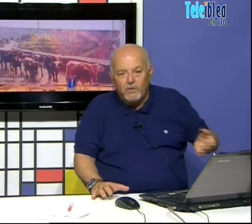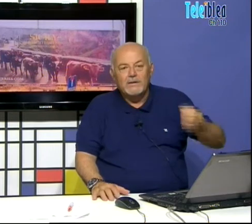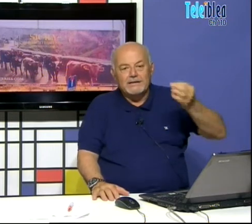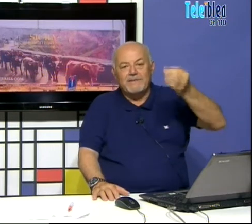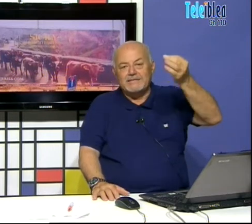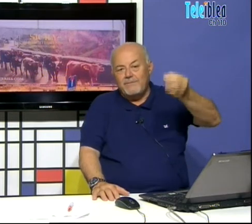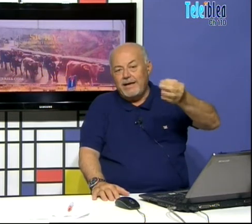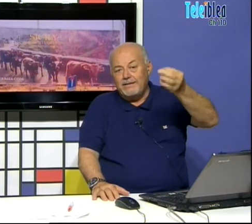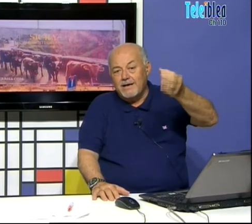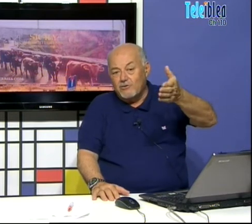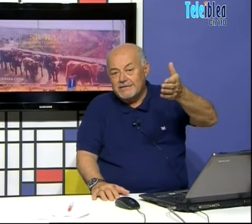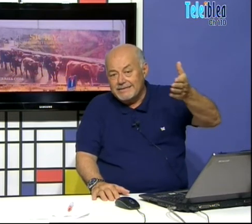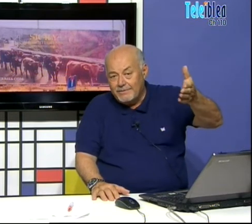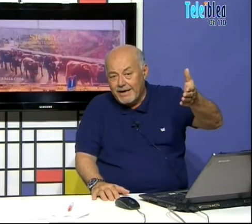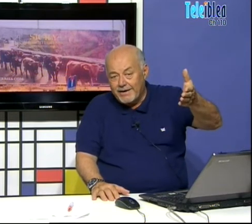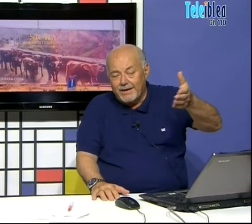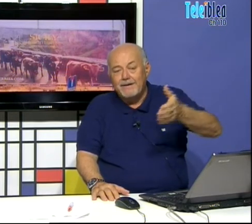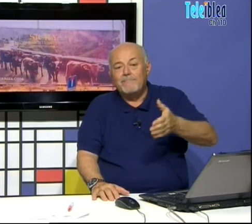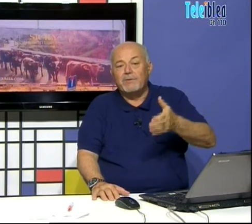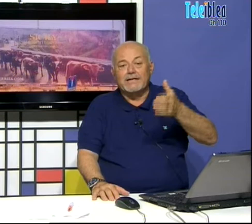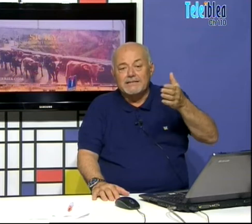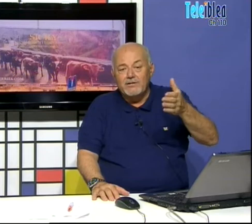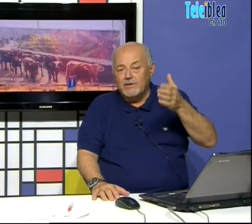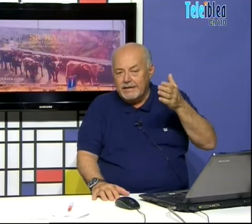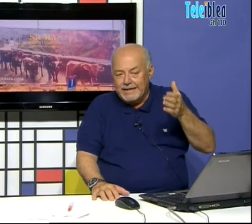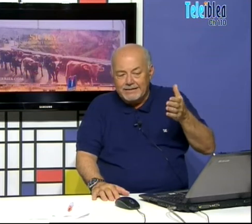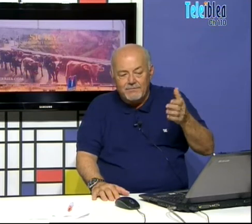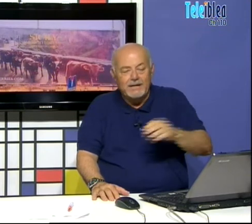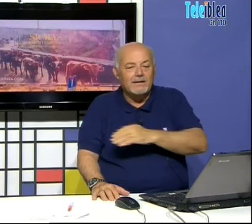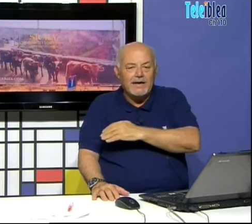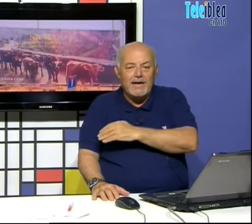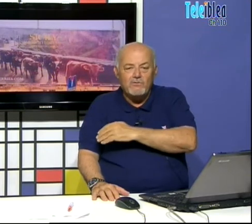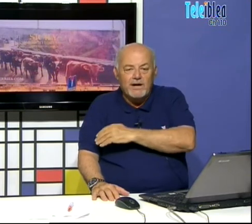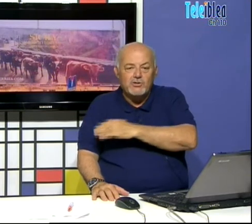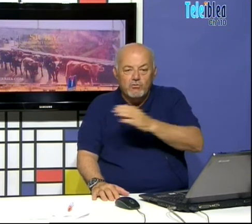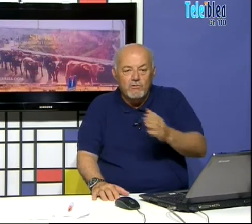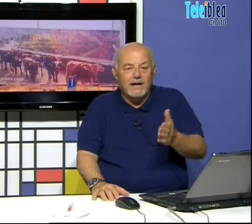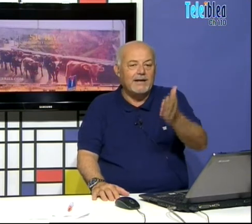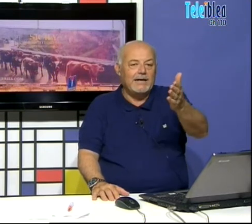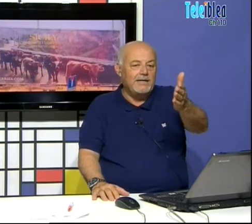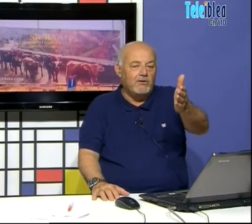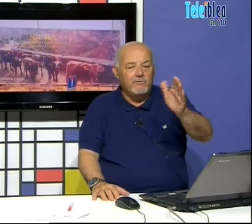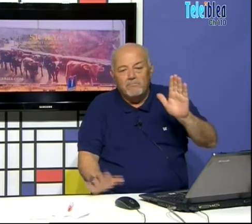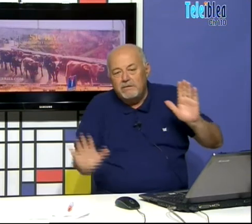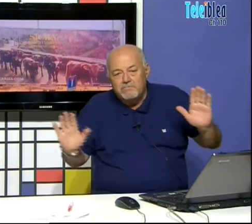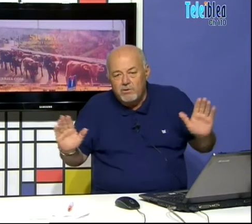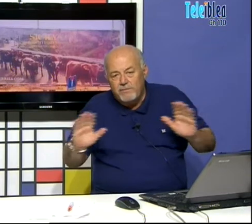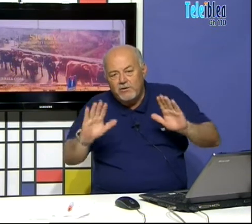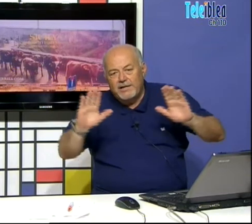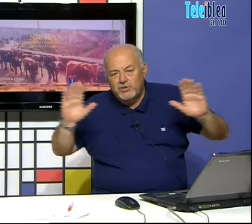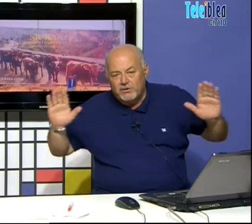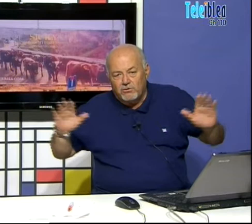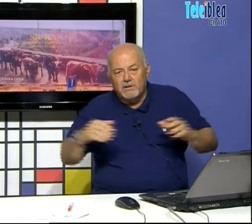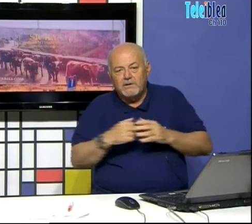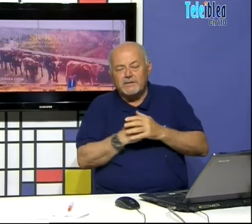Qualcuno deve sapere di che cosa si parla, perché se no, credetemi, è una giungla e io